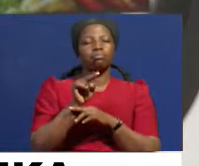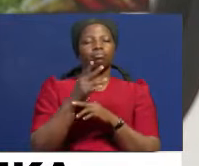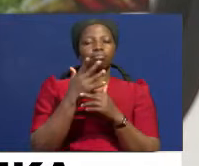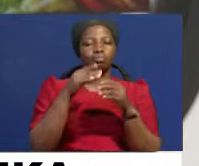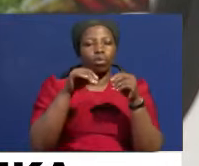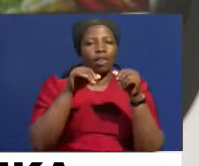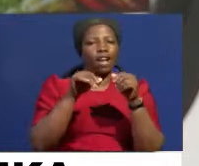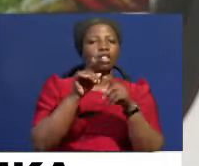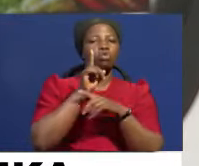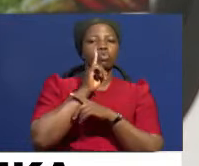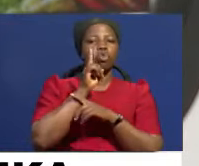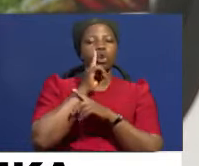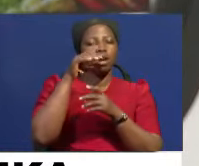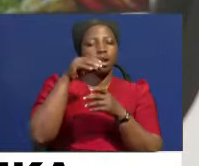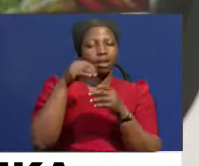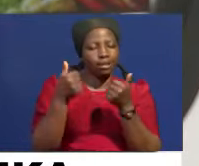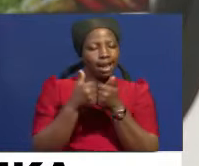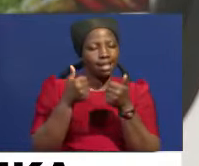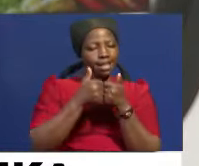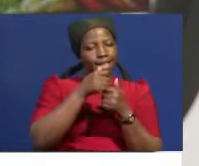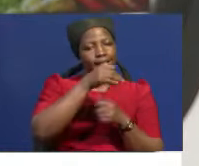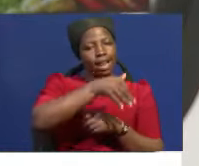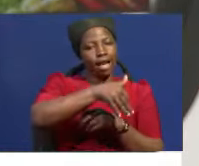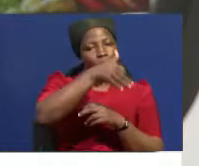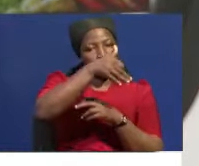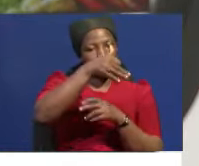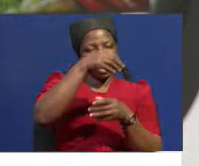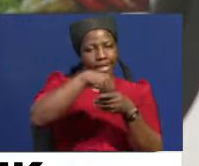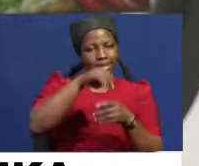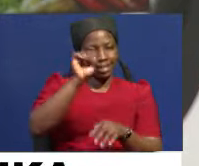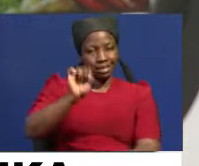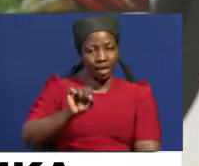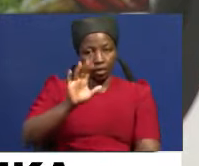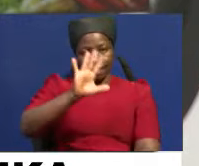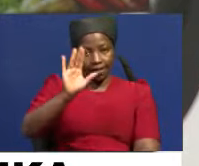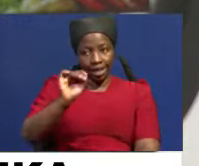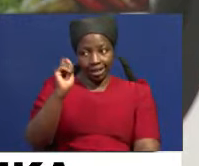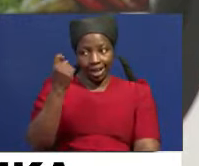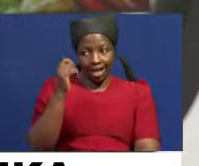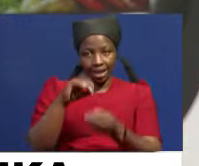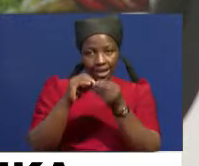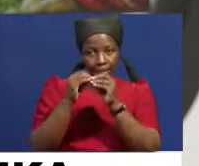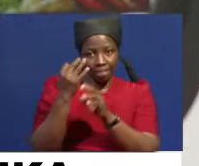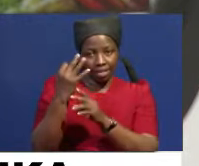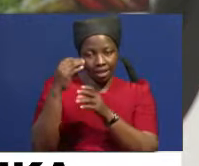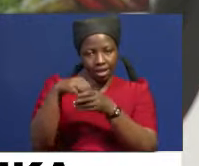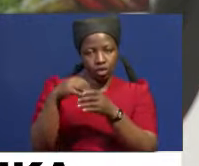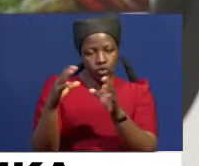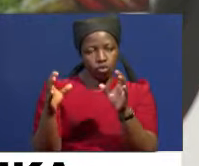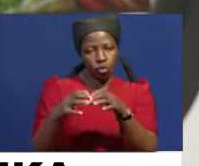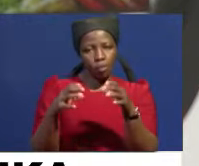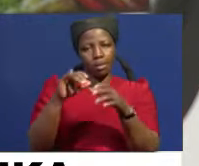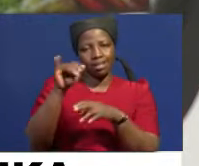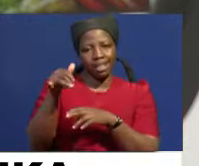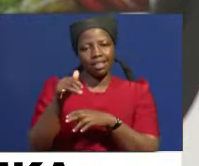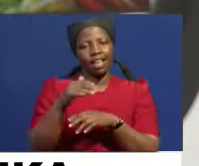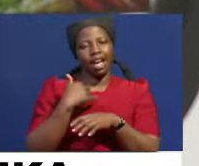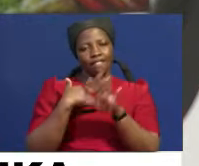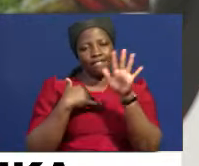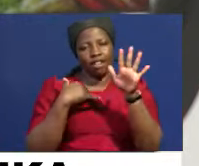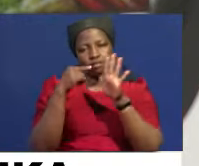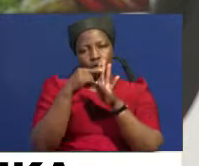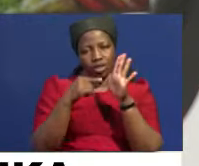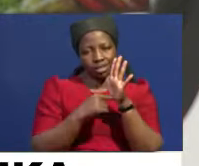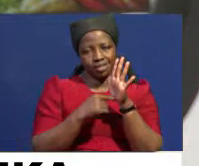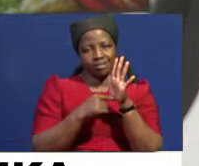dhidi ya Namibia katika uwanja wa Peter Mokaba mjini Polokwane, Afrika Kusini. Kenya ni ya tatu kundini J kwa alama 5, alama 4 mbele ya